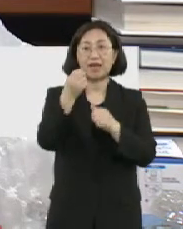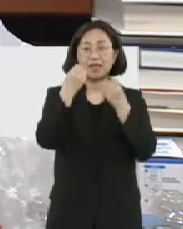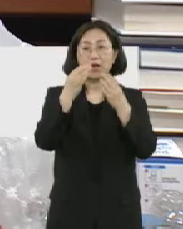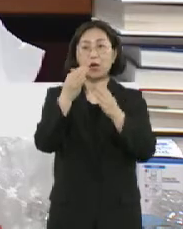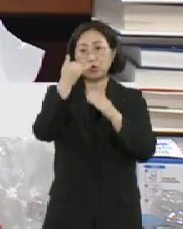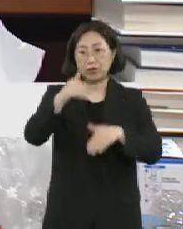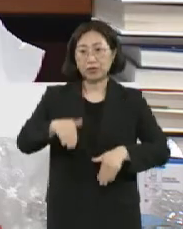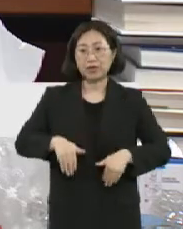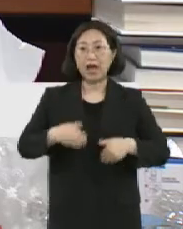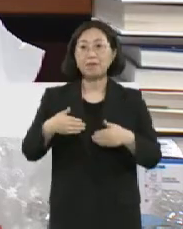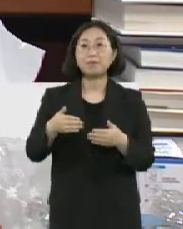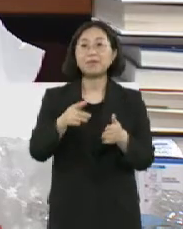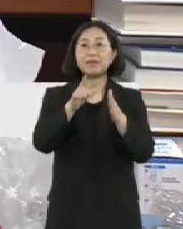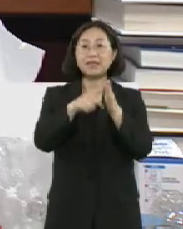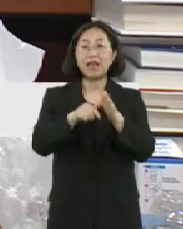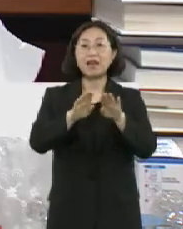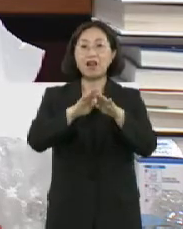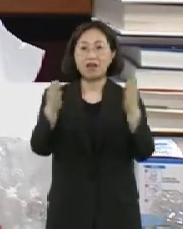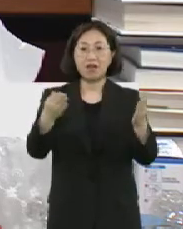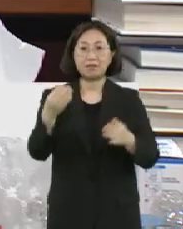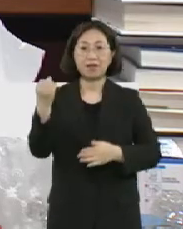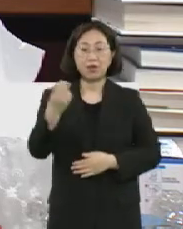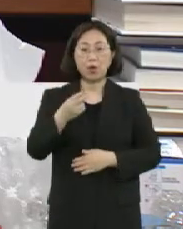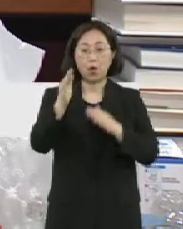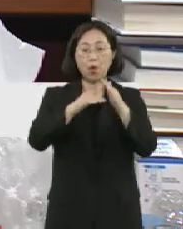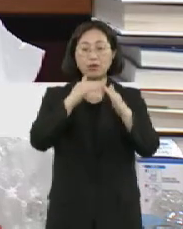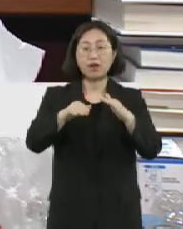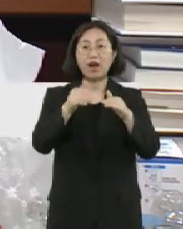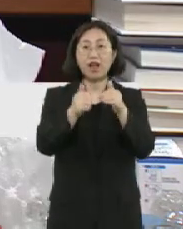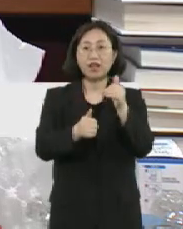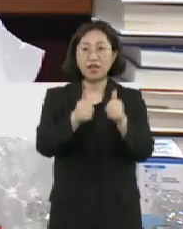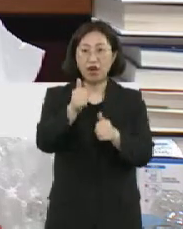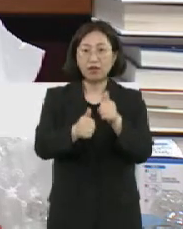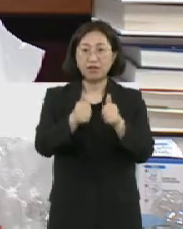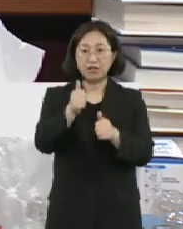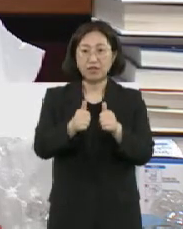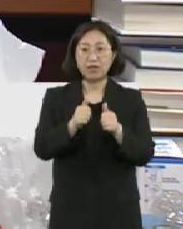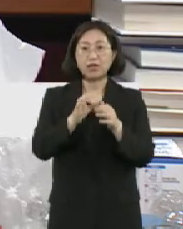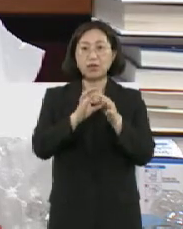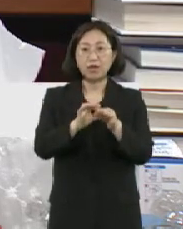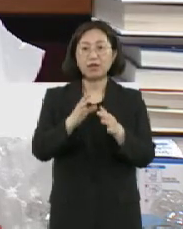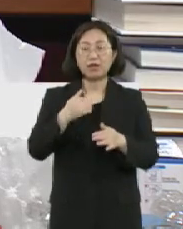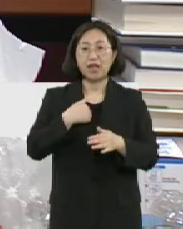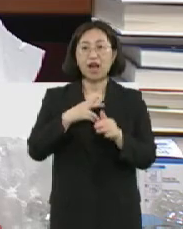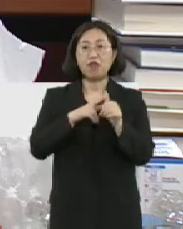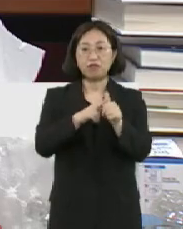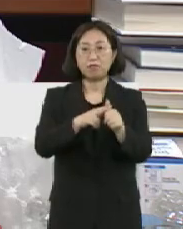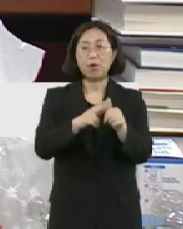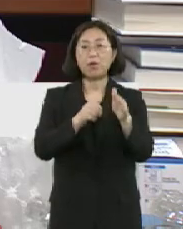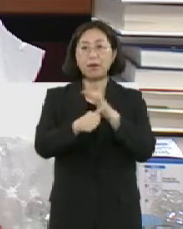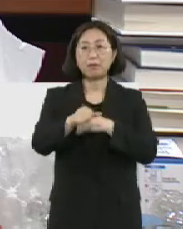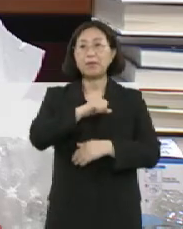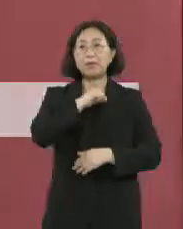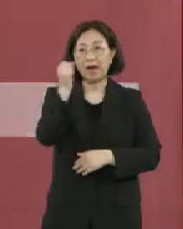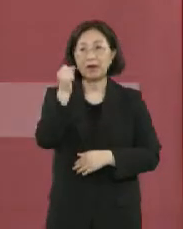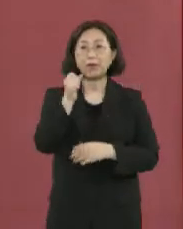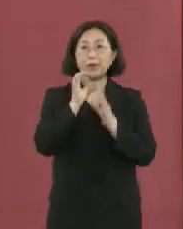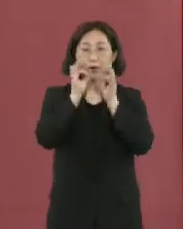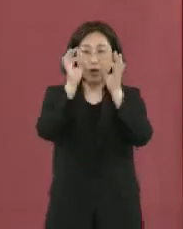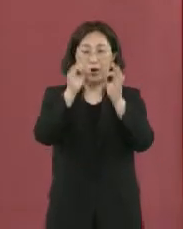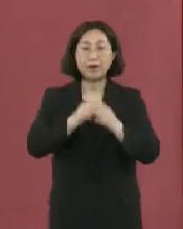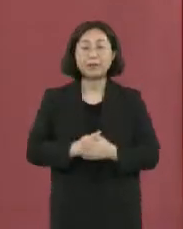따라 는 가 보입니다 그리고 공정한 경선을 통해서 어제가 후보가 될 수 있도록 하겠습니다